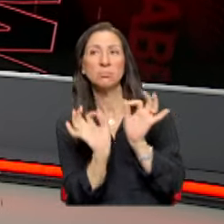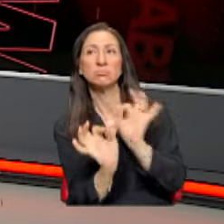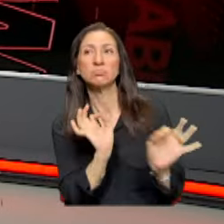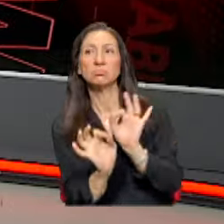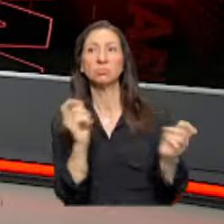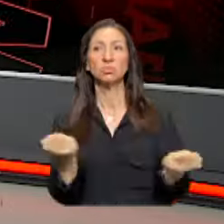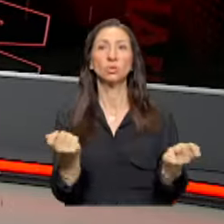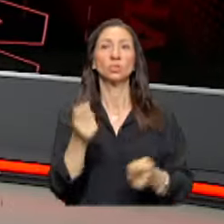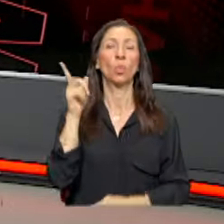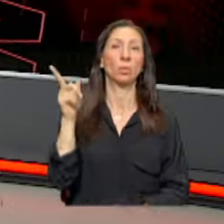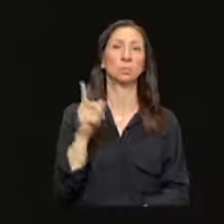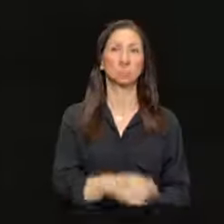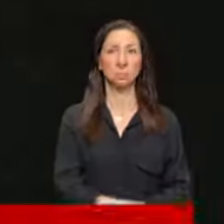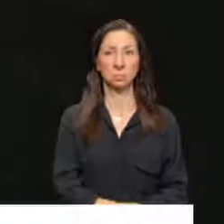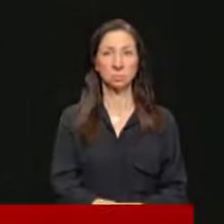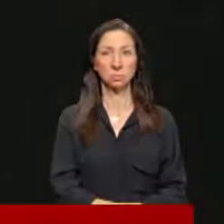peşinde